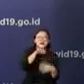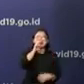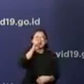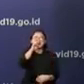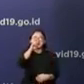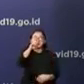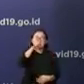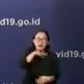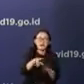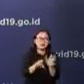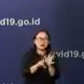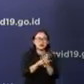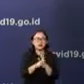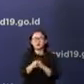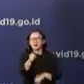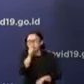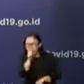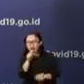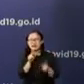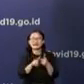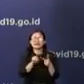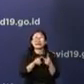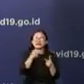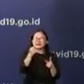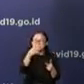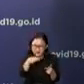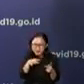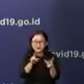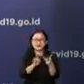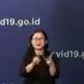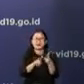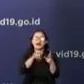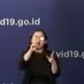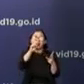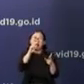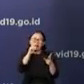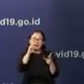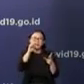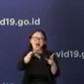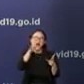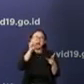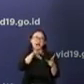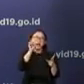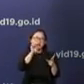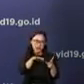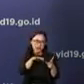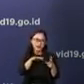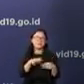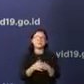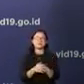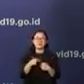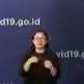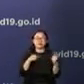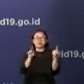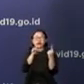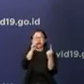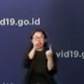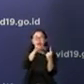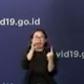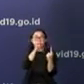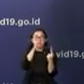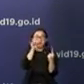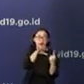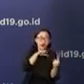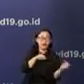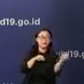ketika dia sedang batuk atau bersin atau berbicara virus korona dapat menyebar Dari orang ke orang lain melalui droplet